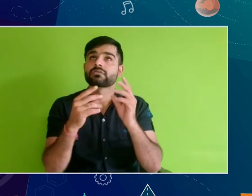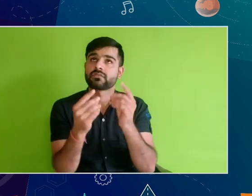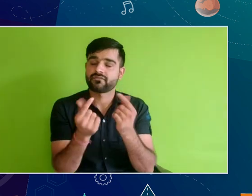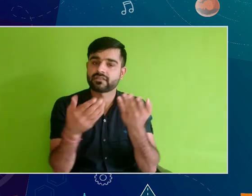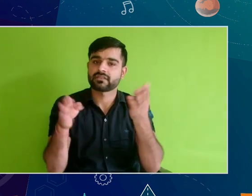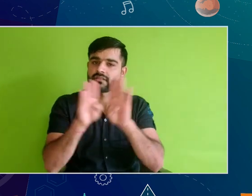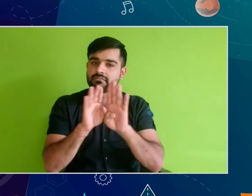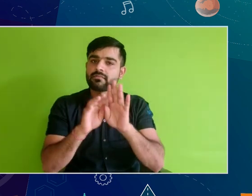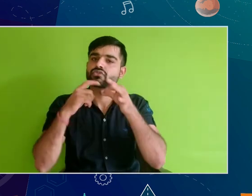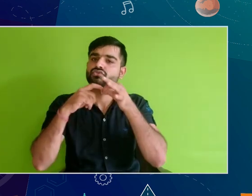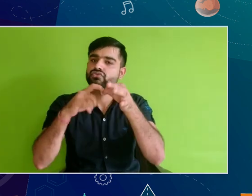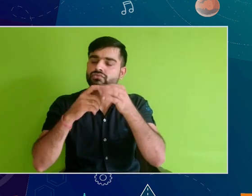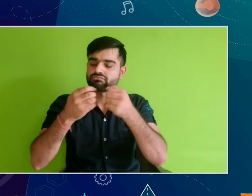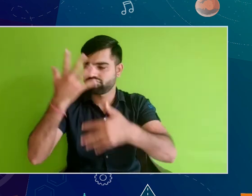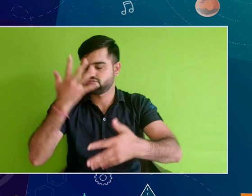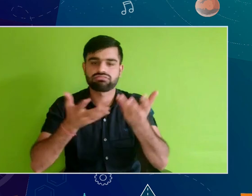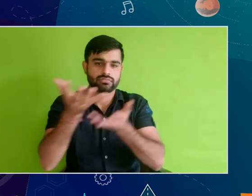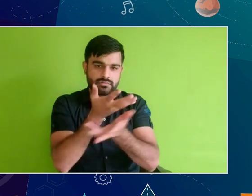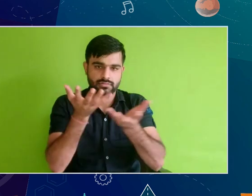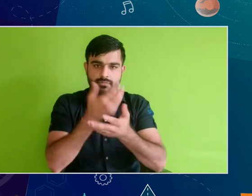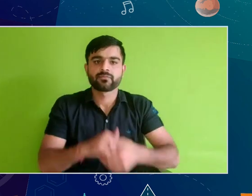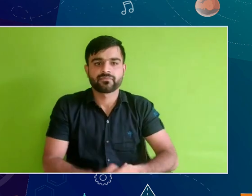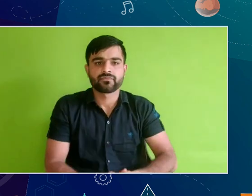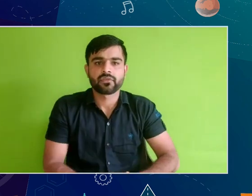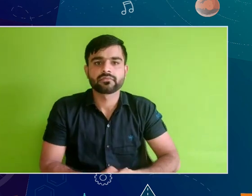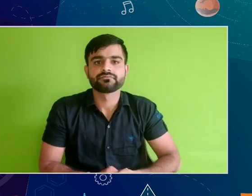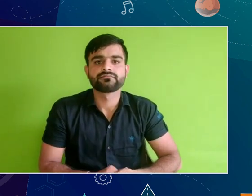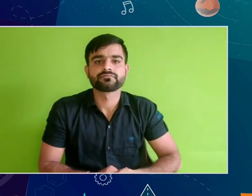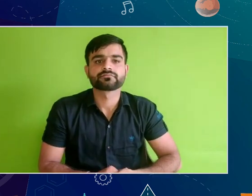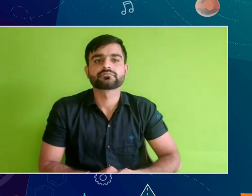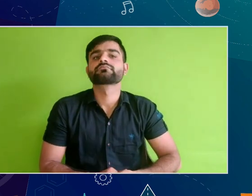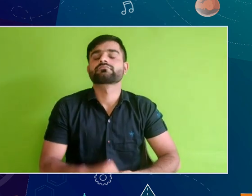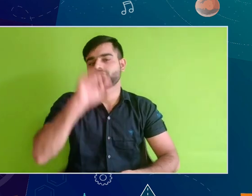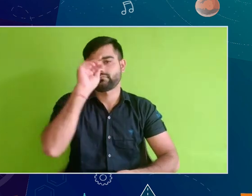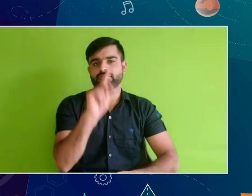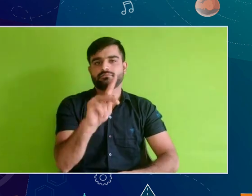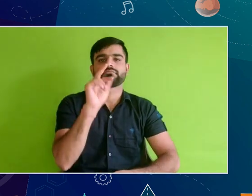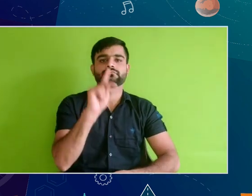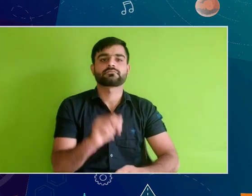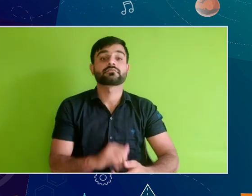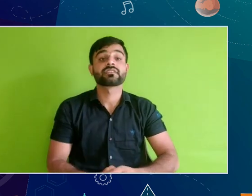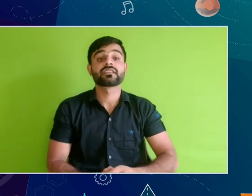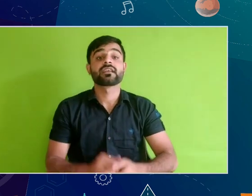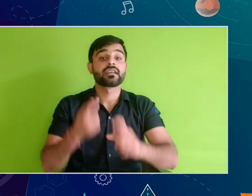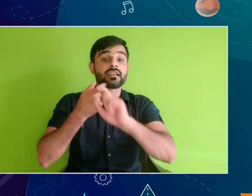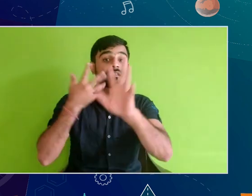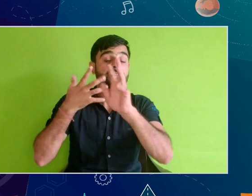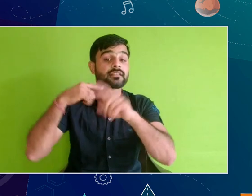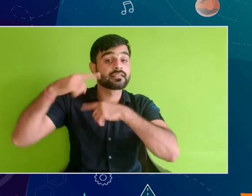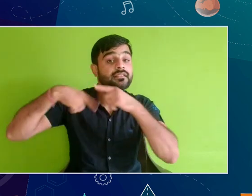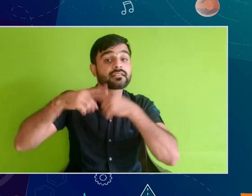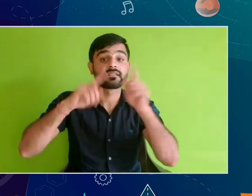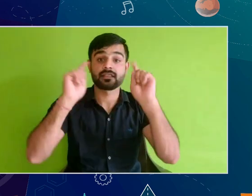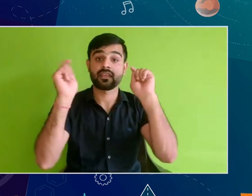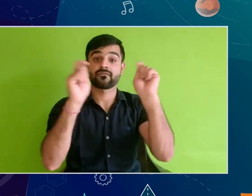बी टॉक अबाउट एज वेल. सो इफ यू कैन फिनिश दिस स्टोरी अर्ली. जी सर. सो ट्रेडिशनल केरला फीस्ट में अवियल बनाई